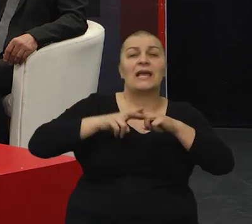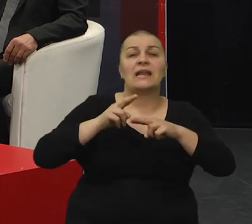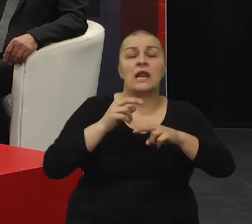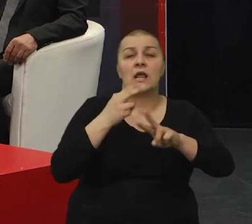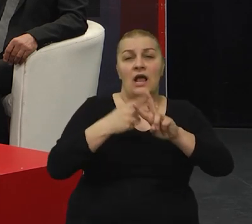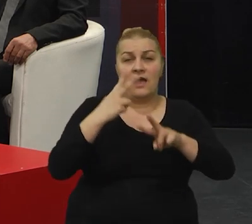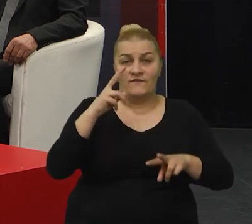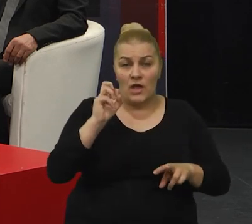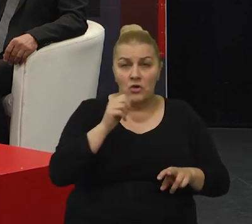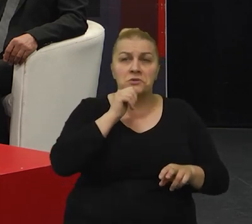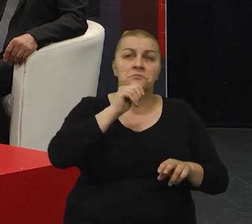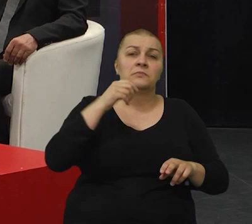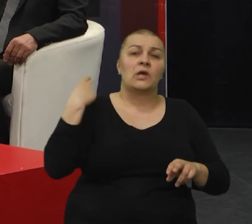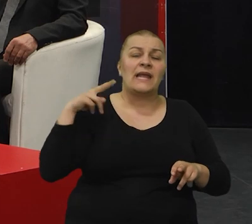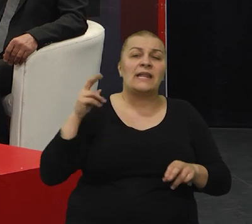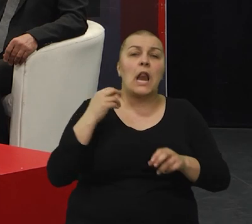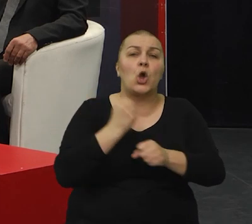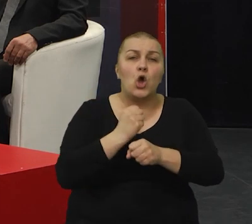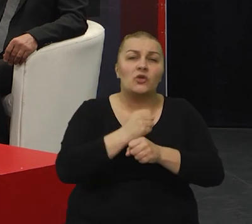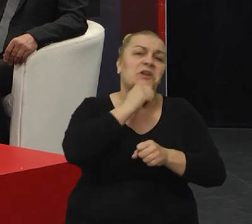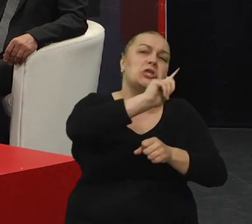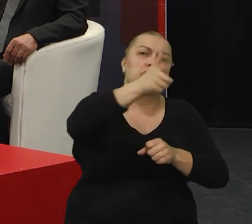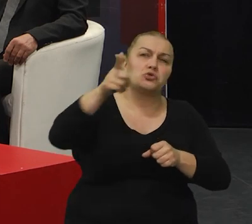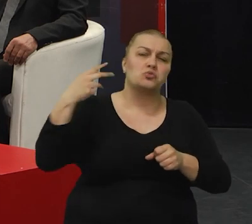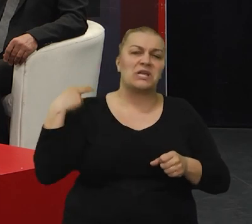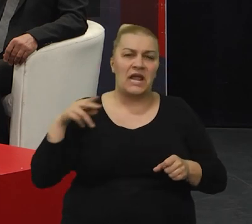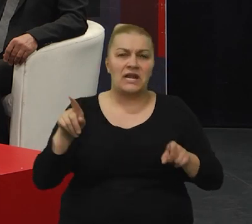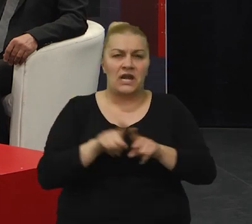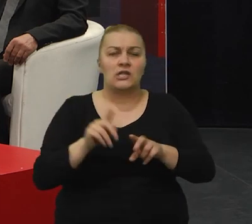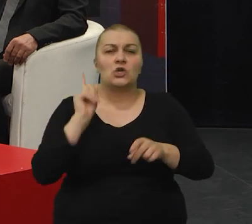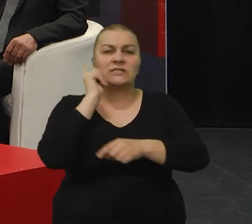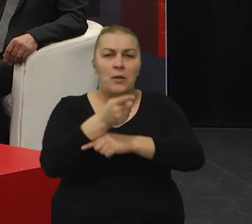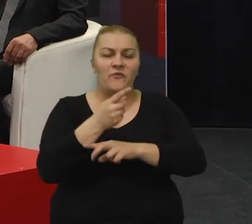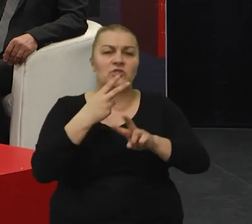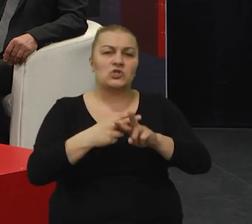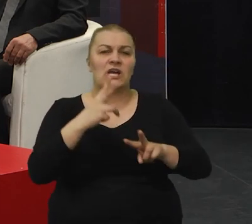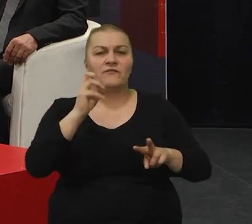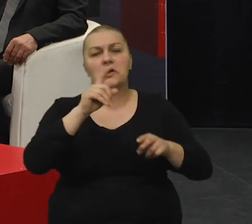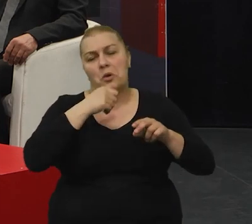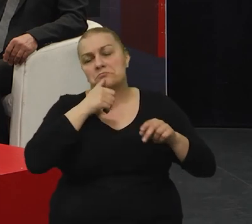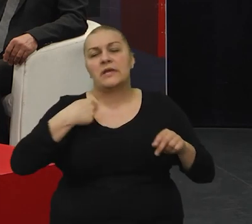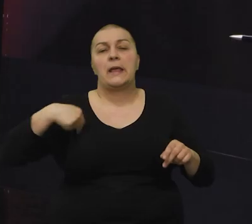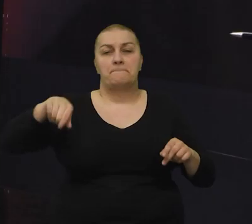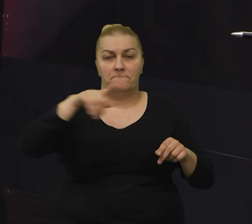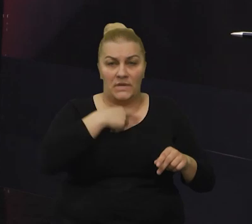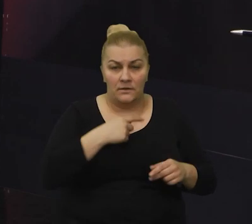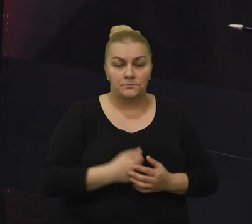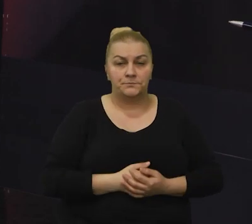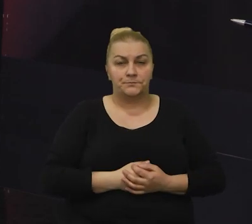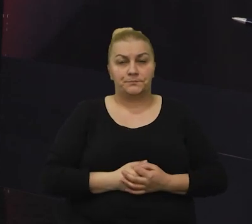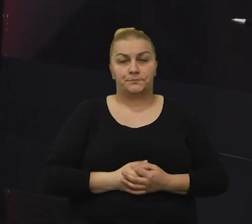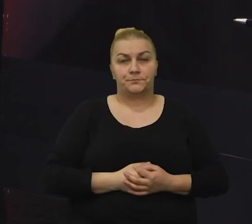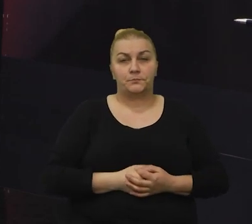general Gotovina i drugi generali iz ovih zapovjedništva HVO i mi. I tu